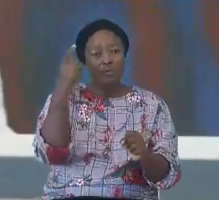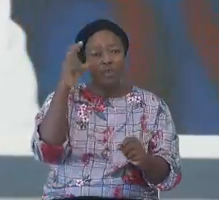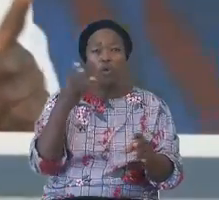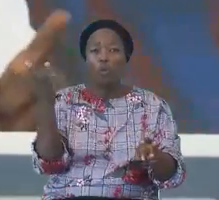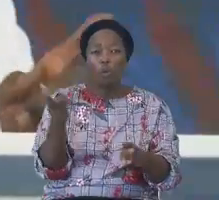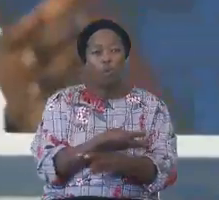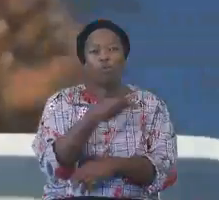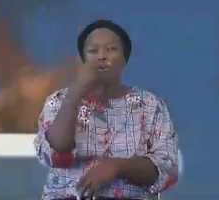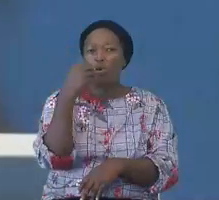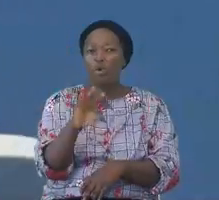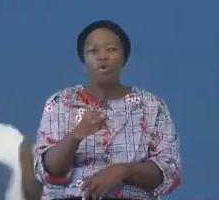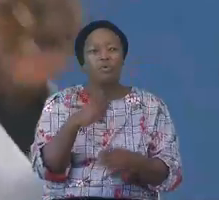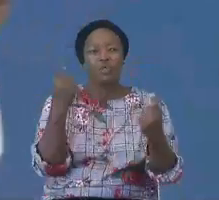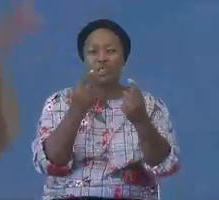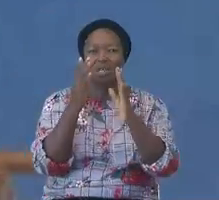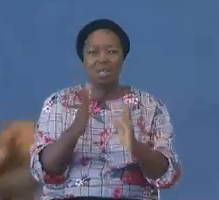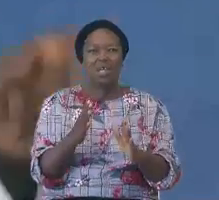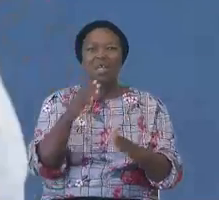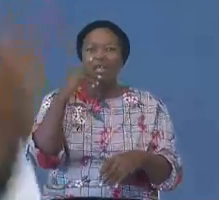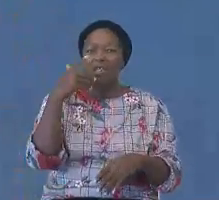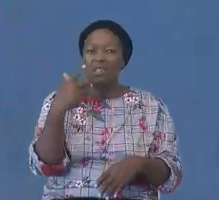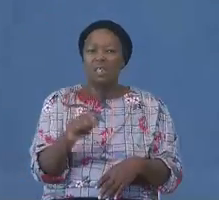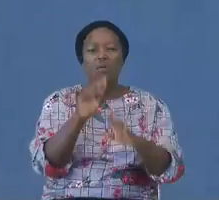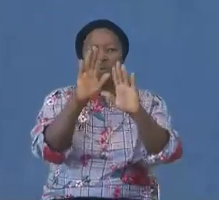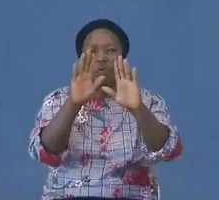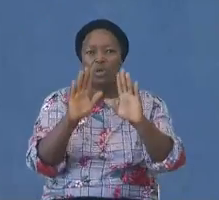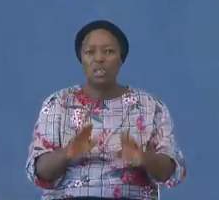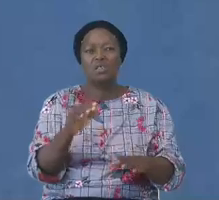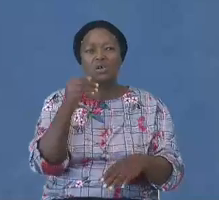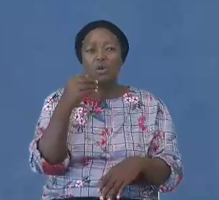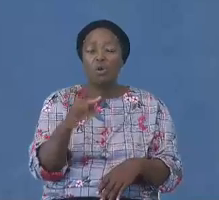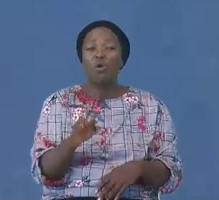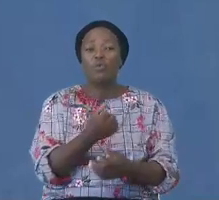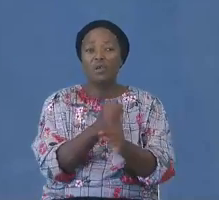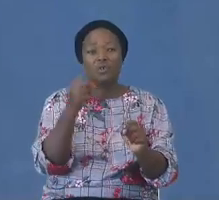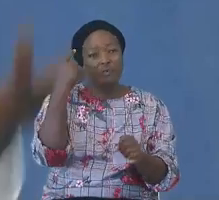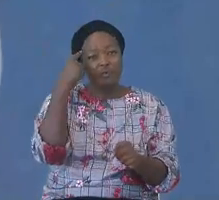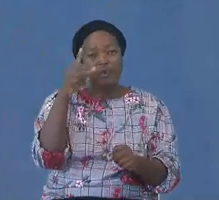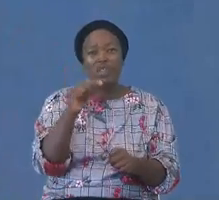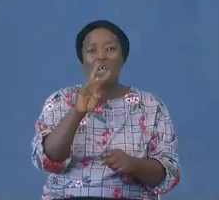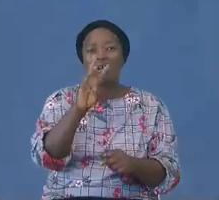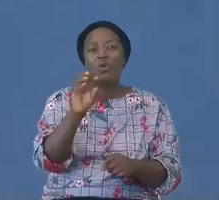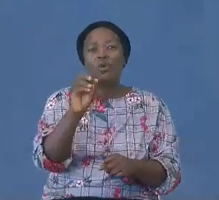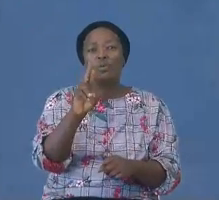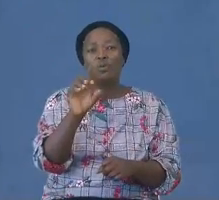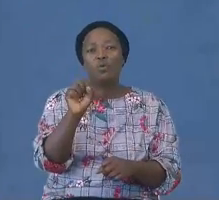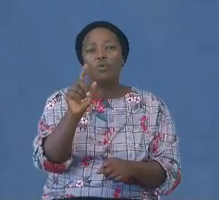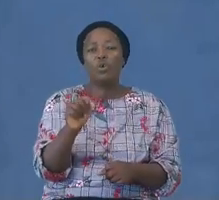merveille du salut pour le pire des pécheurs. La merveille du